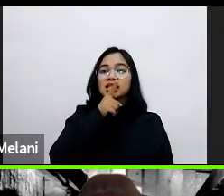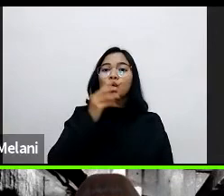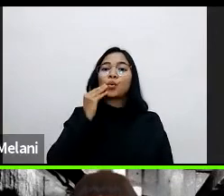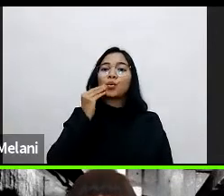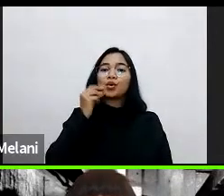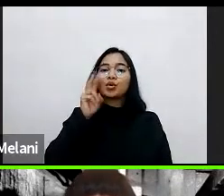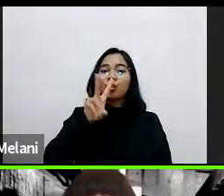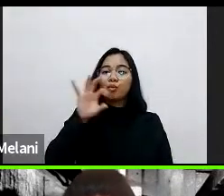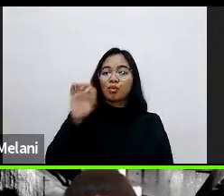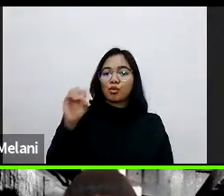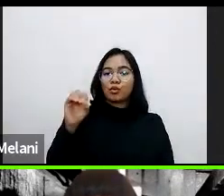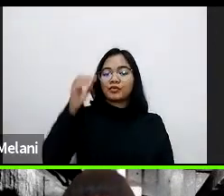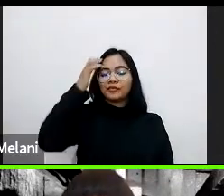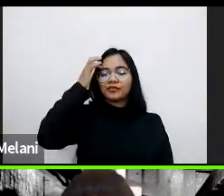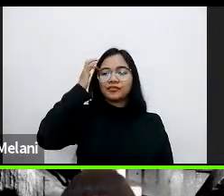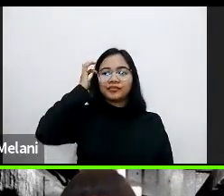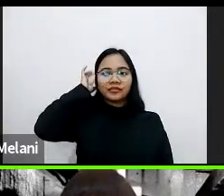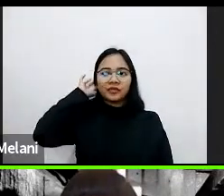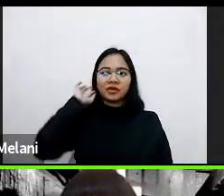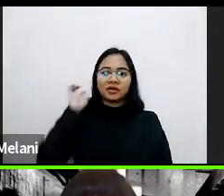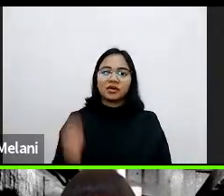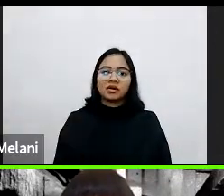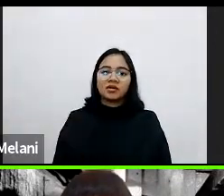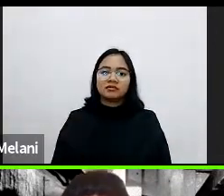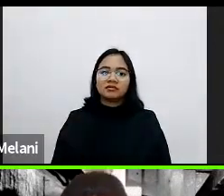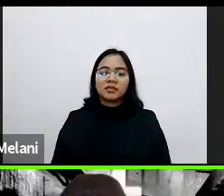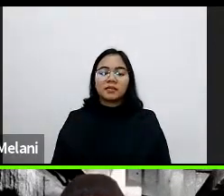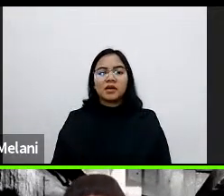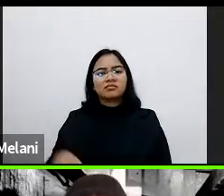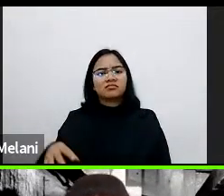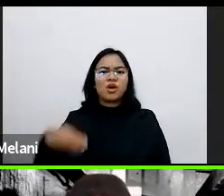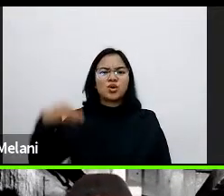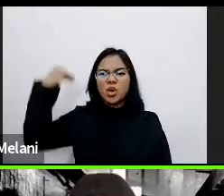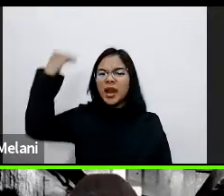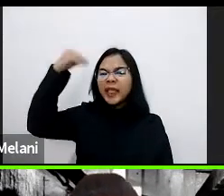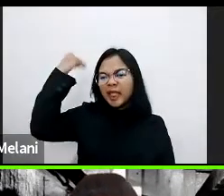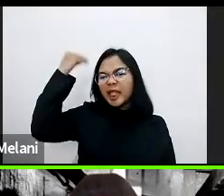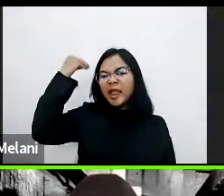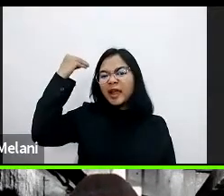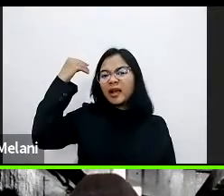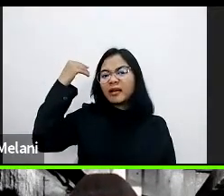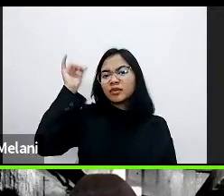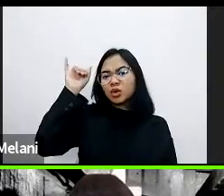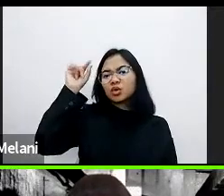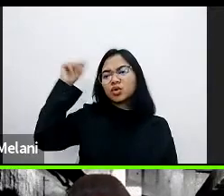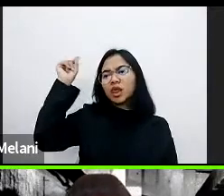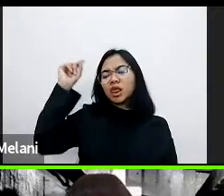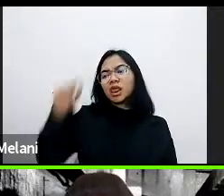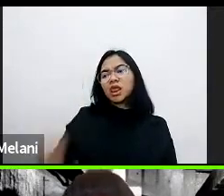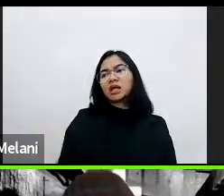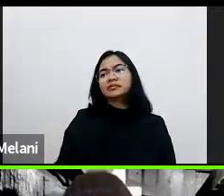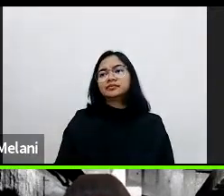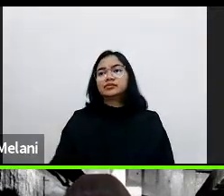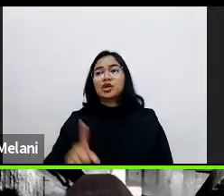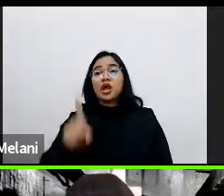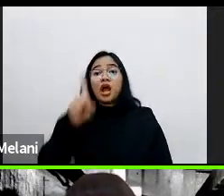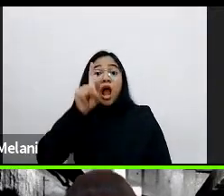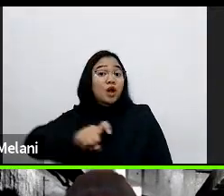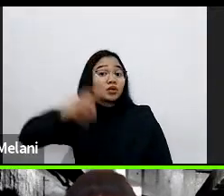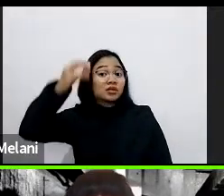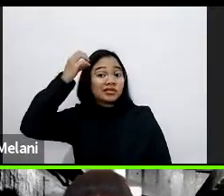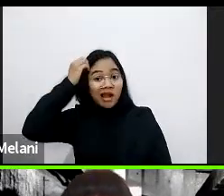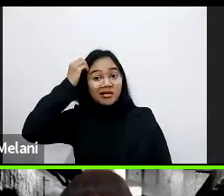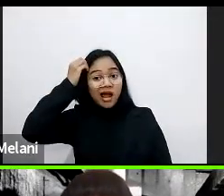mungkin. Jadi emang susah. Dan okay, itu satu, itu yang mesti disadari. Yang kedua,